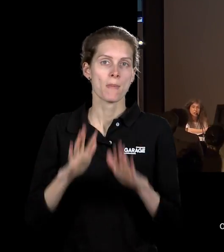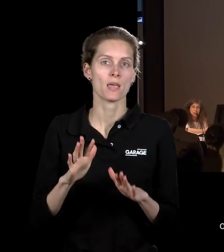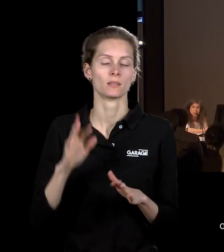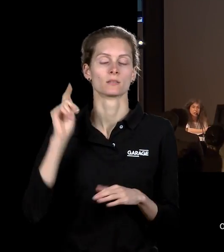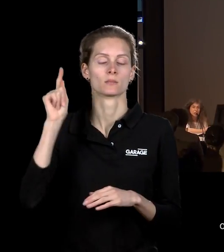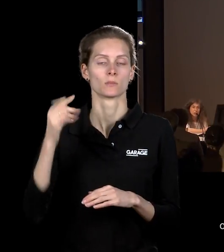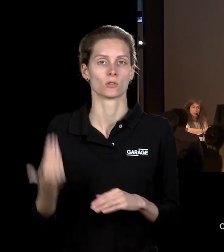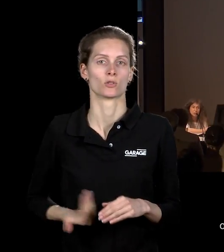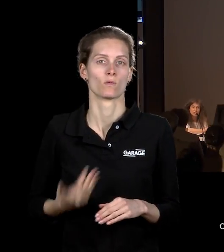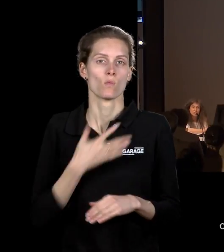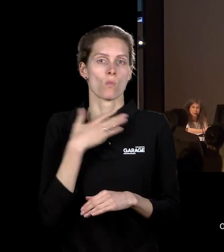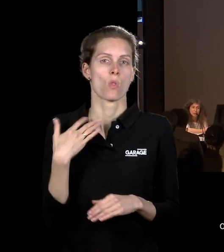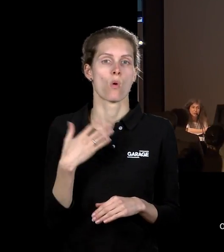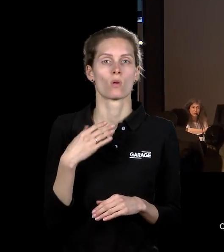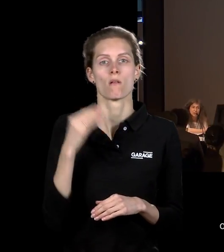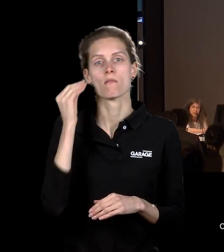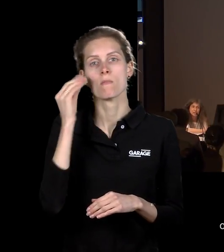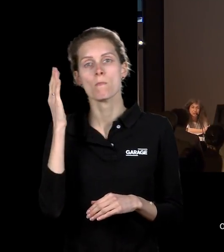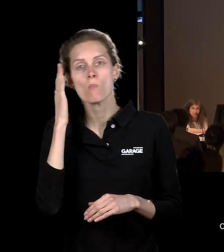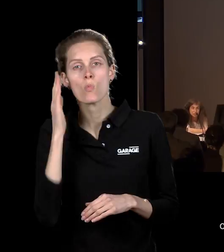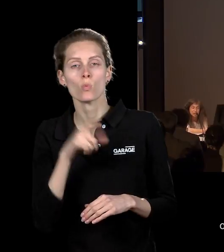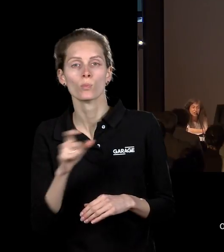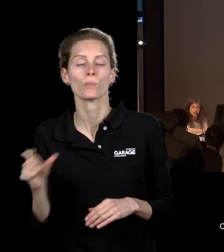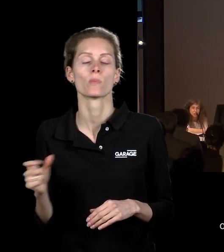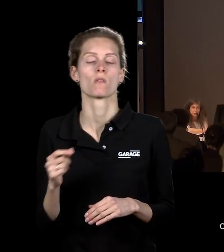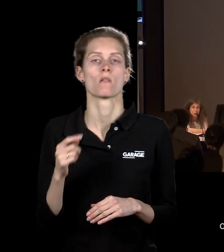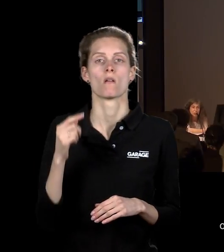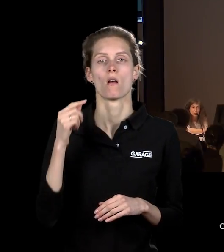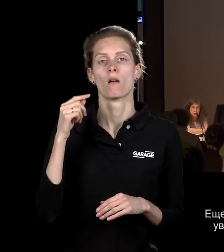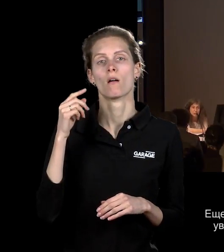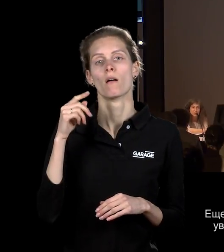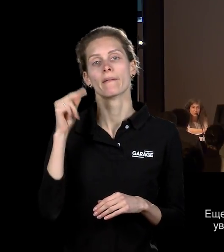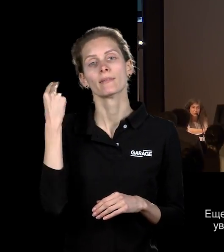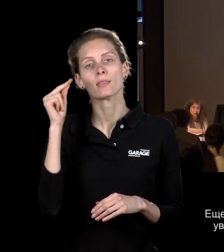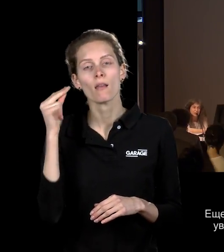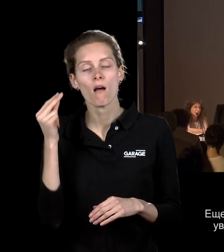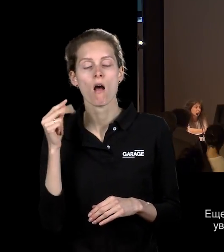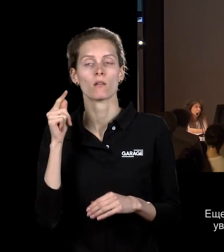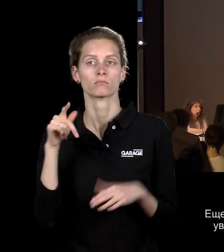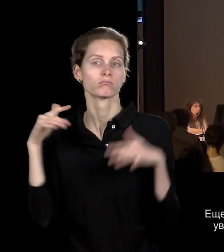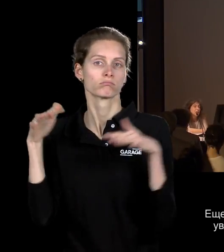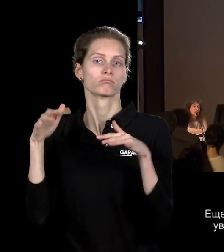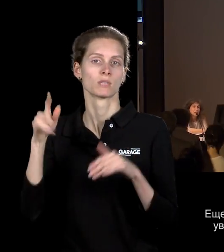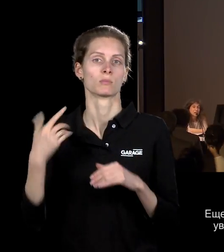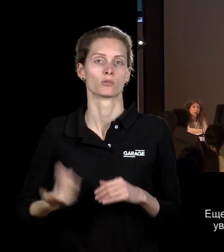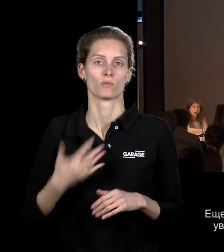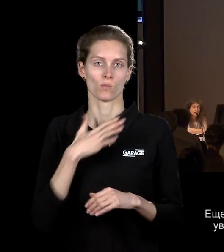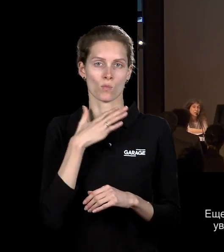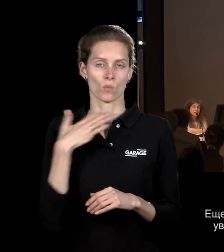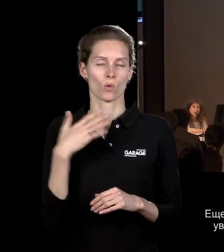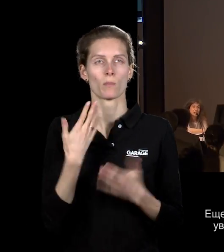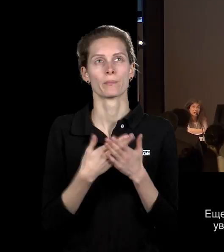неповторимая обстановка этого города, который одновременно и американский, и открытый Востоку, еще в 50-е, в 60-е годы,